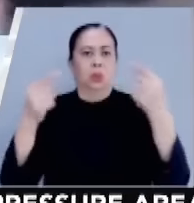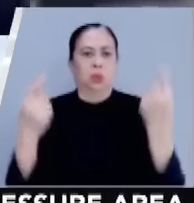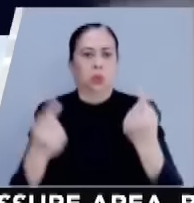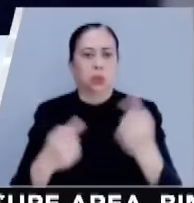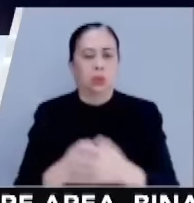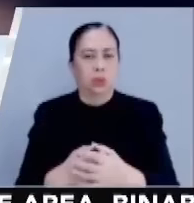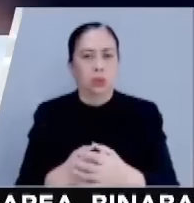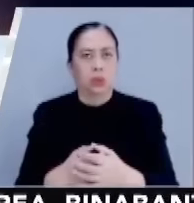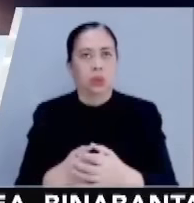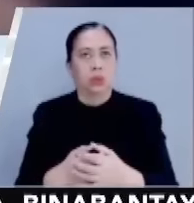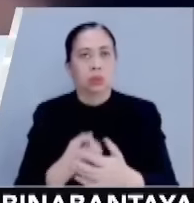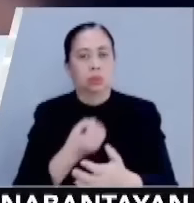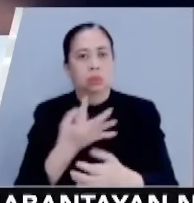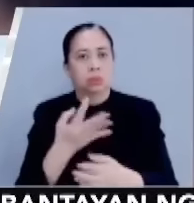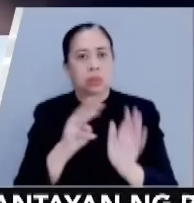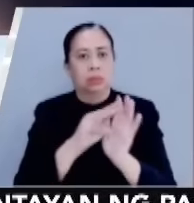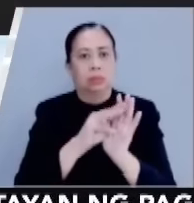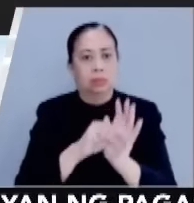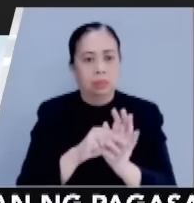ilang minuto,